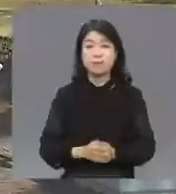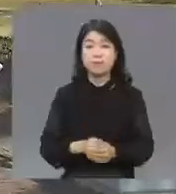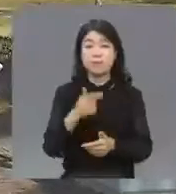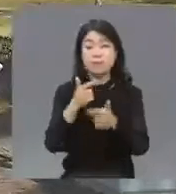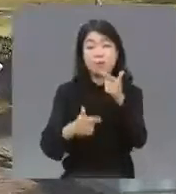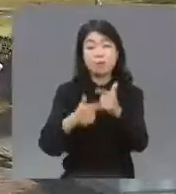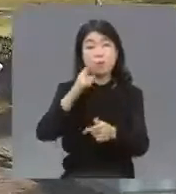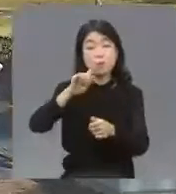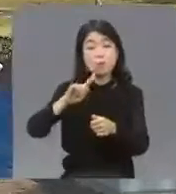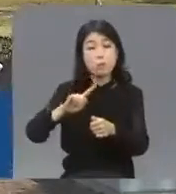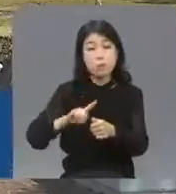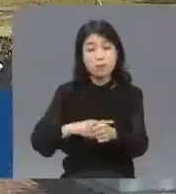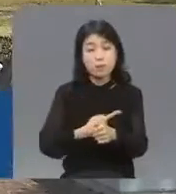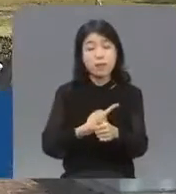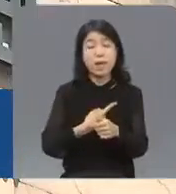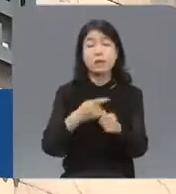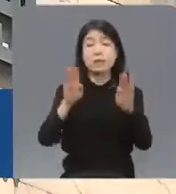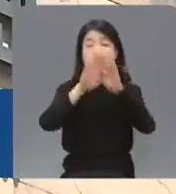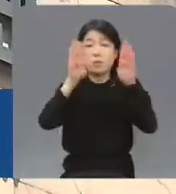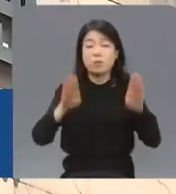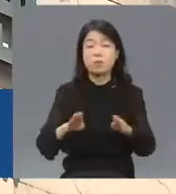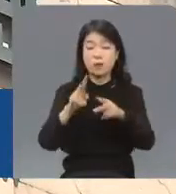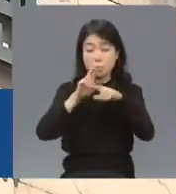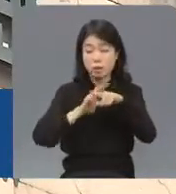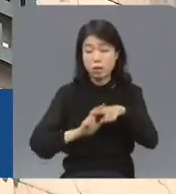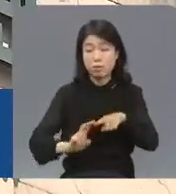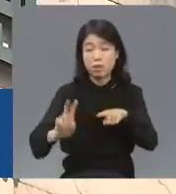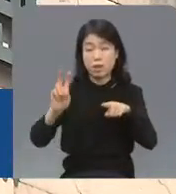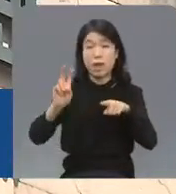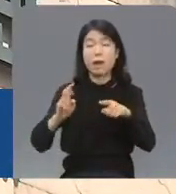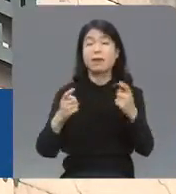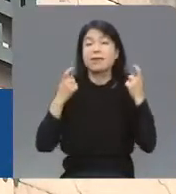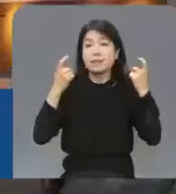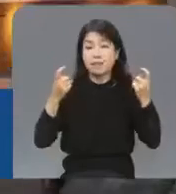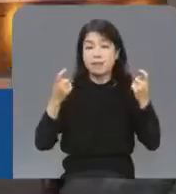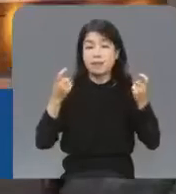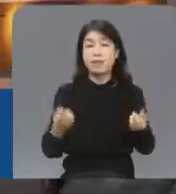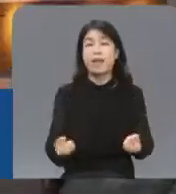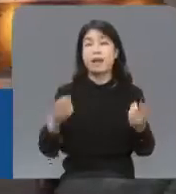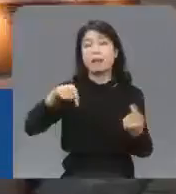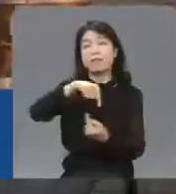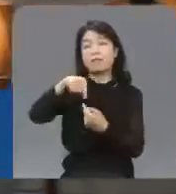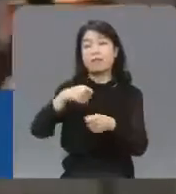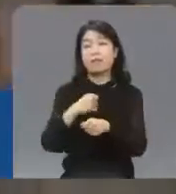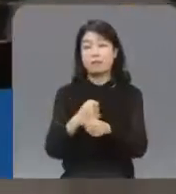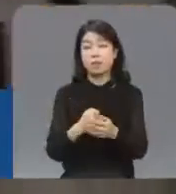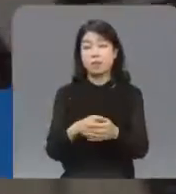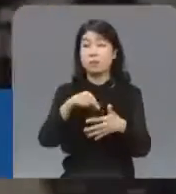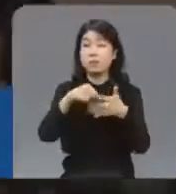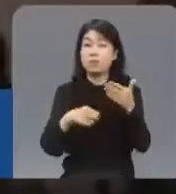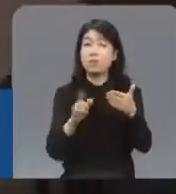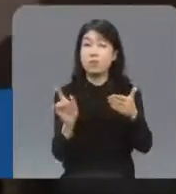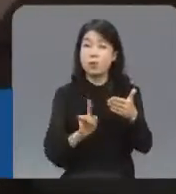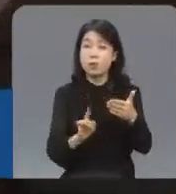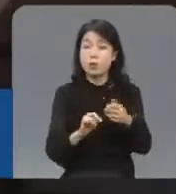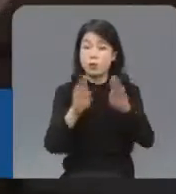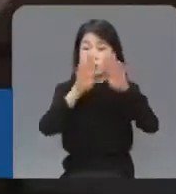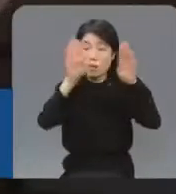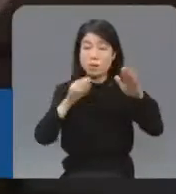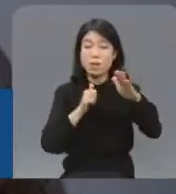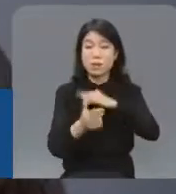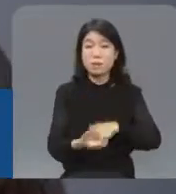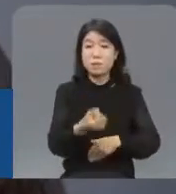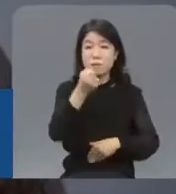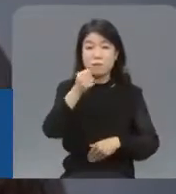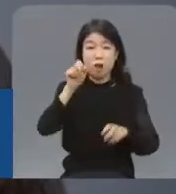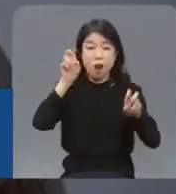목포 자연사박물관이 케이블카를 타고 떠나는 자연사나들이 행사를 운영합니다. 프로그램은 박물관 대표